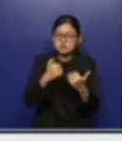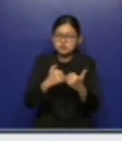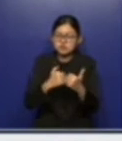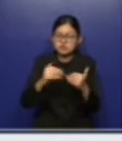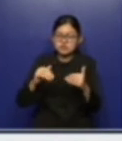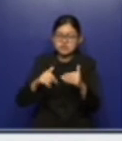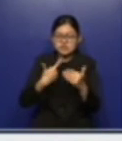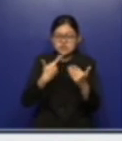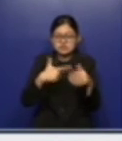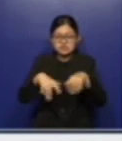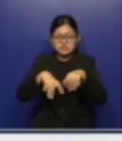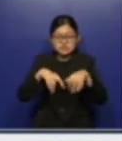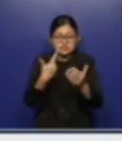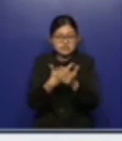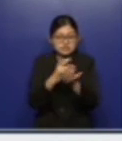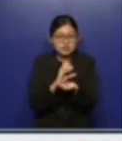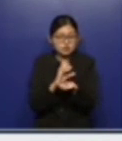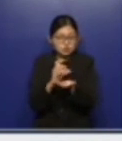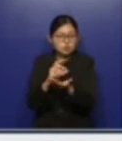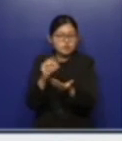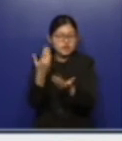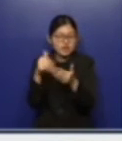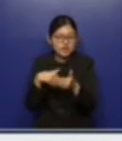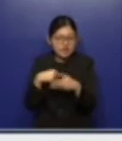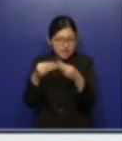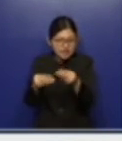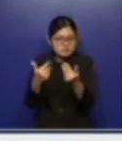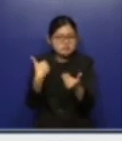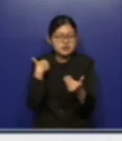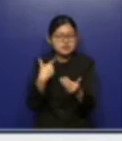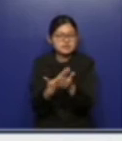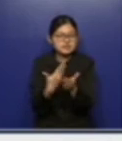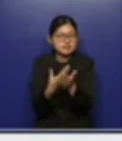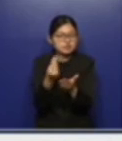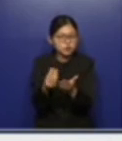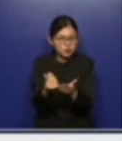การจัดให้หรือเปล่าจำนวนเท่าใดตลอดมา